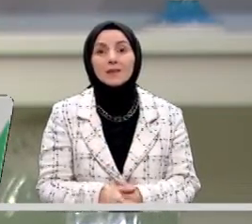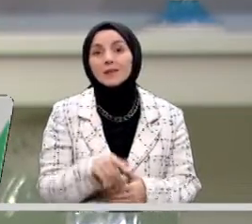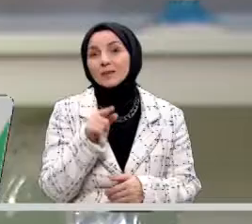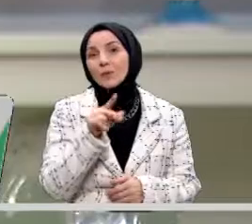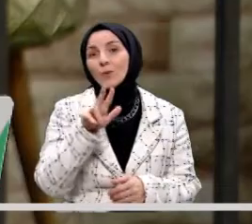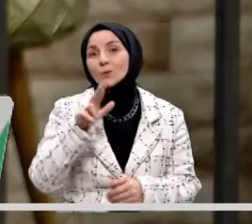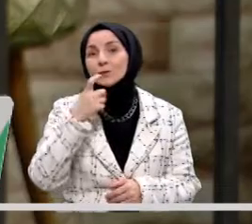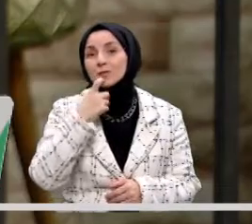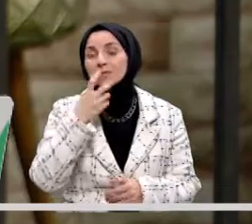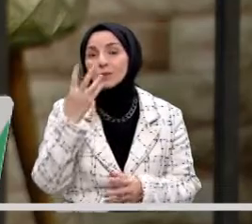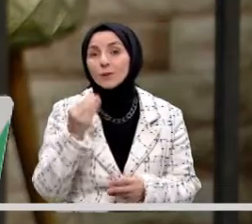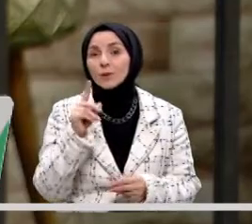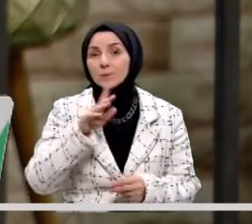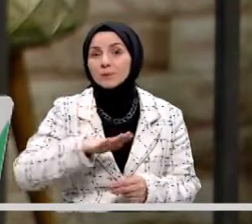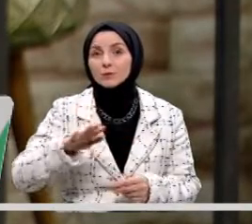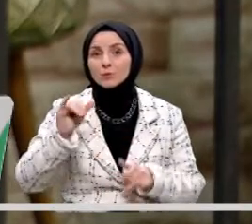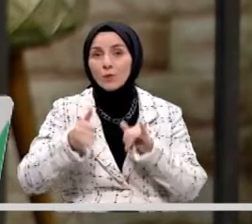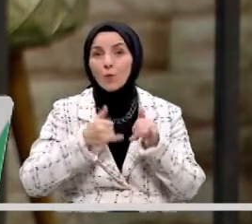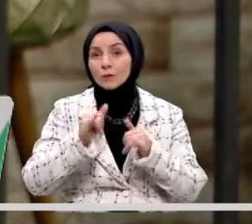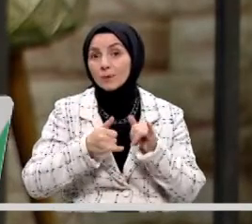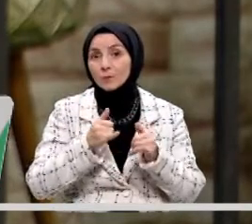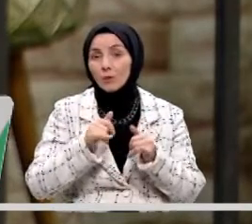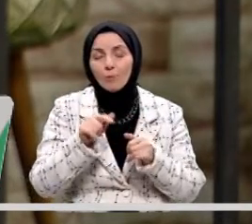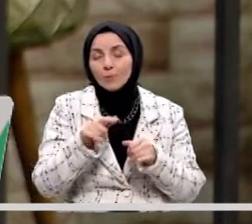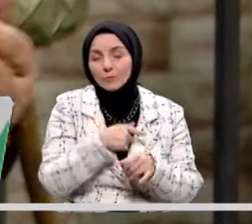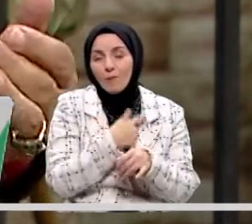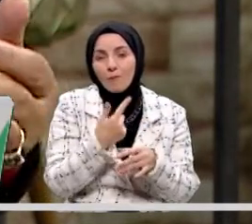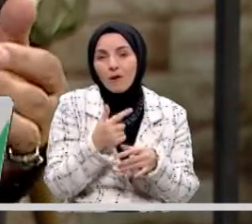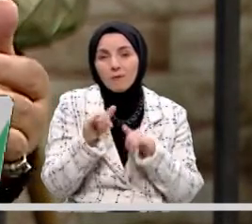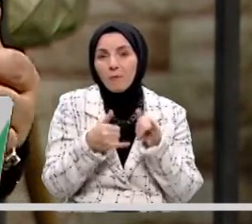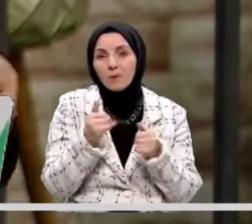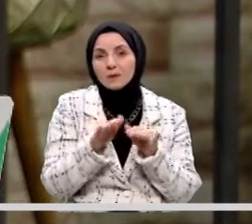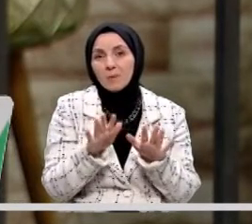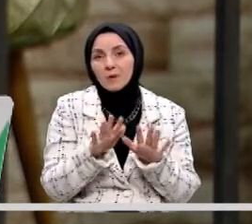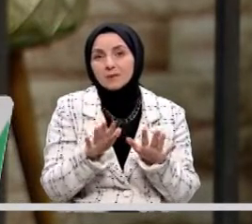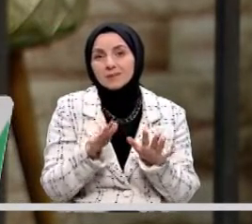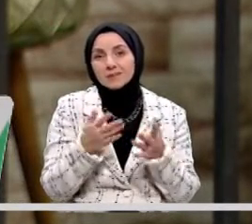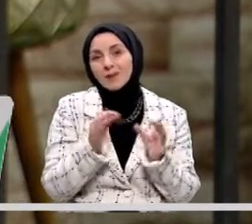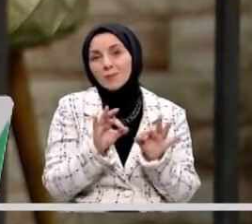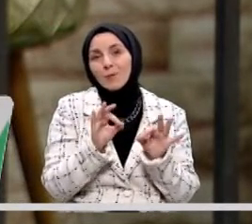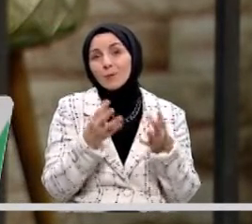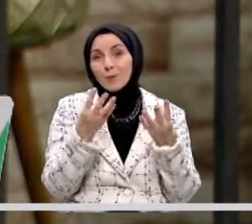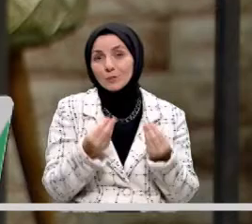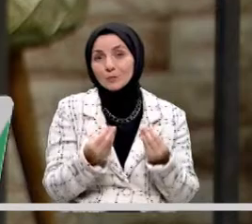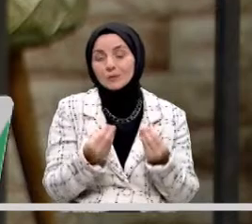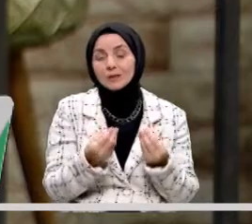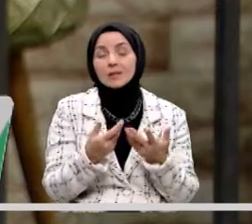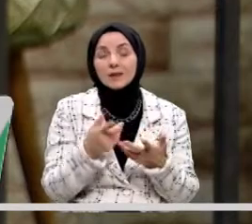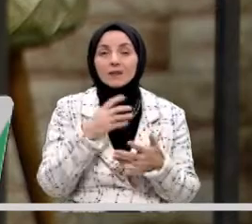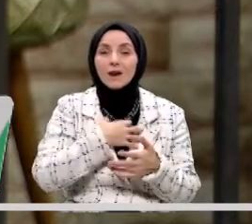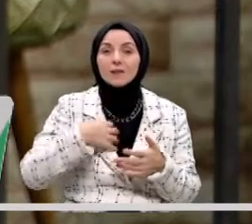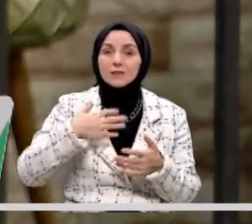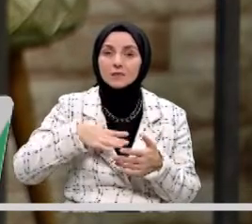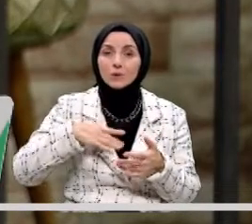niye oynasın 12 yaşında çocuk evlenmesi lazım diyorsunuz ama gibi bir şey yani komik bir manzara bu Niye Çünkü anne istiyor ki oradaki